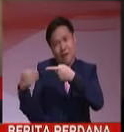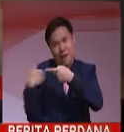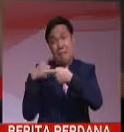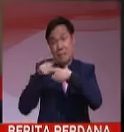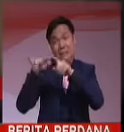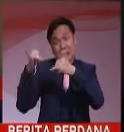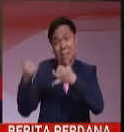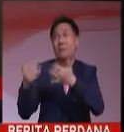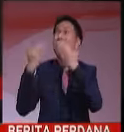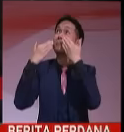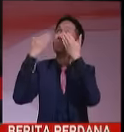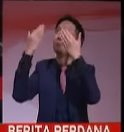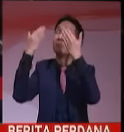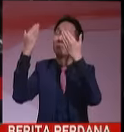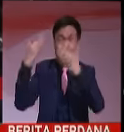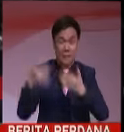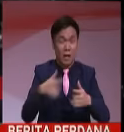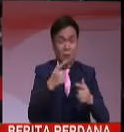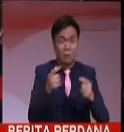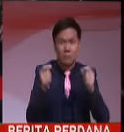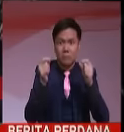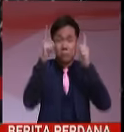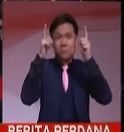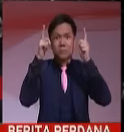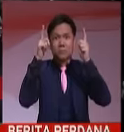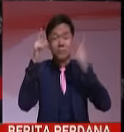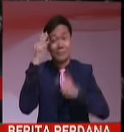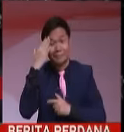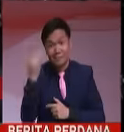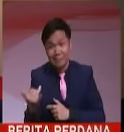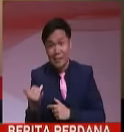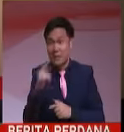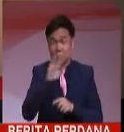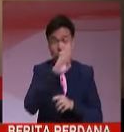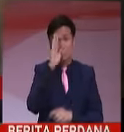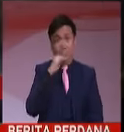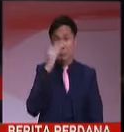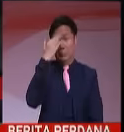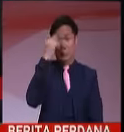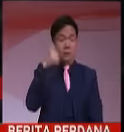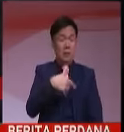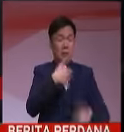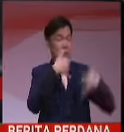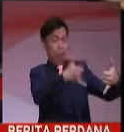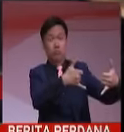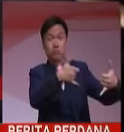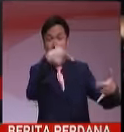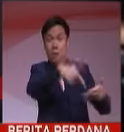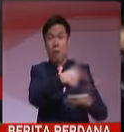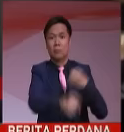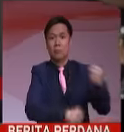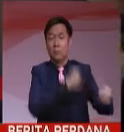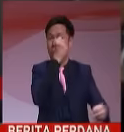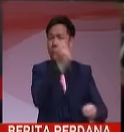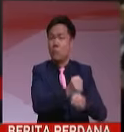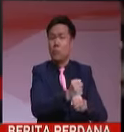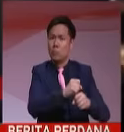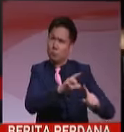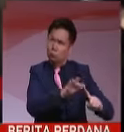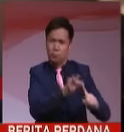kembali ini walaupun agak mengejarnya sebab kita tak pernah tahu anugrahni akan terjadi pada tahun 2020